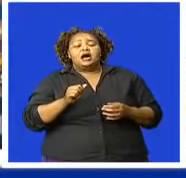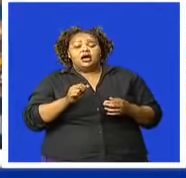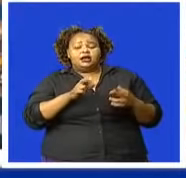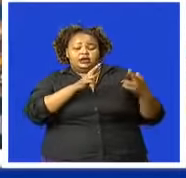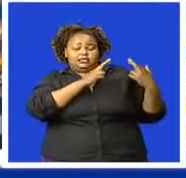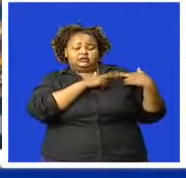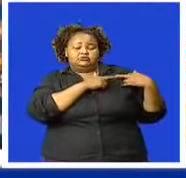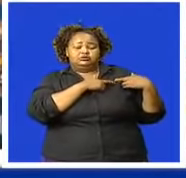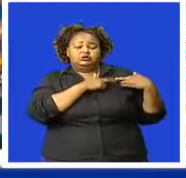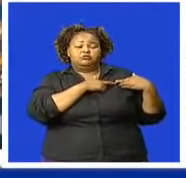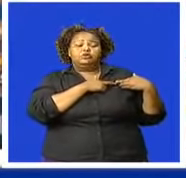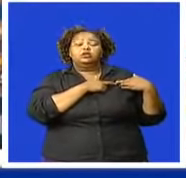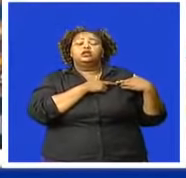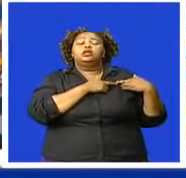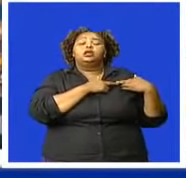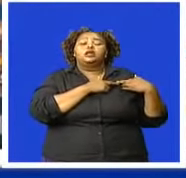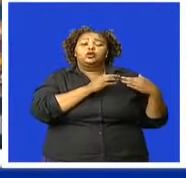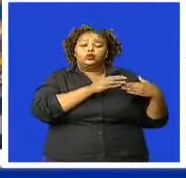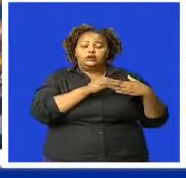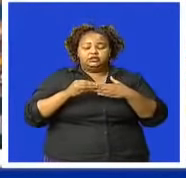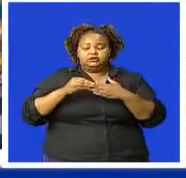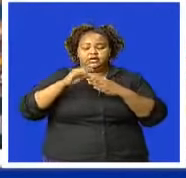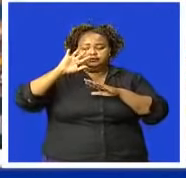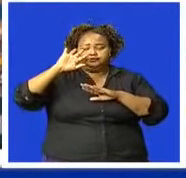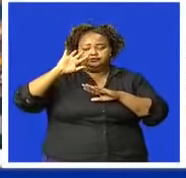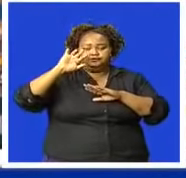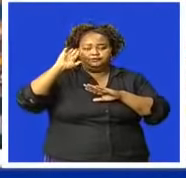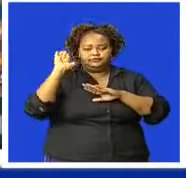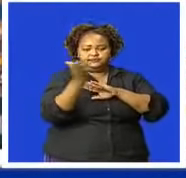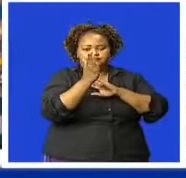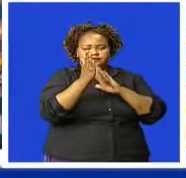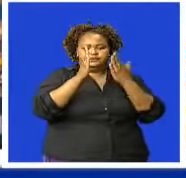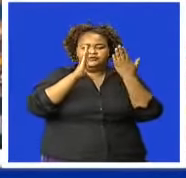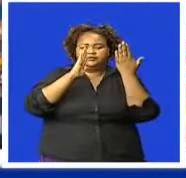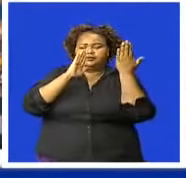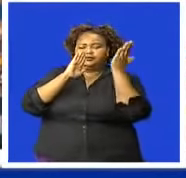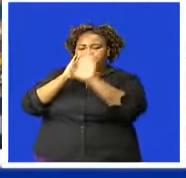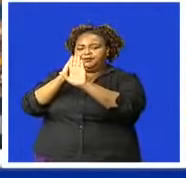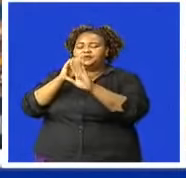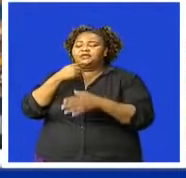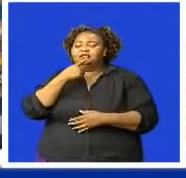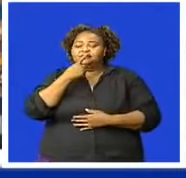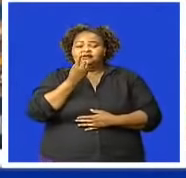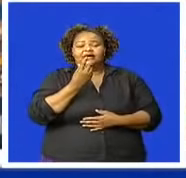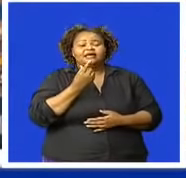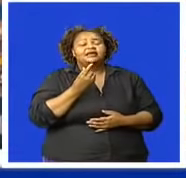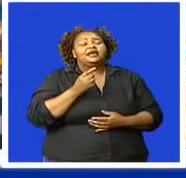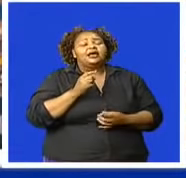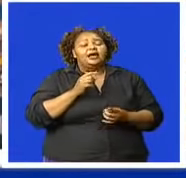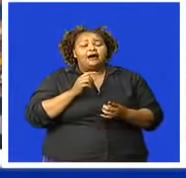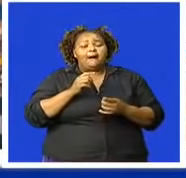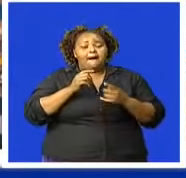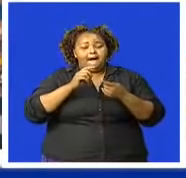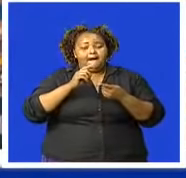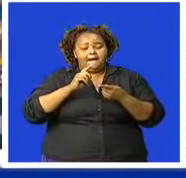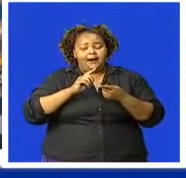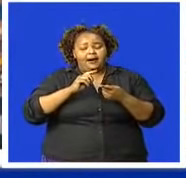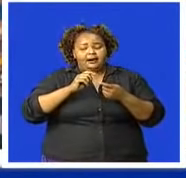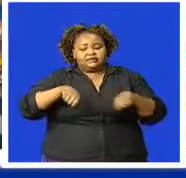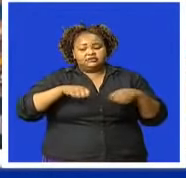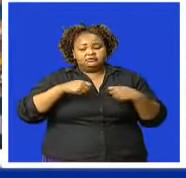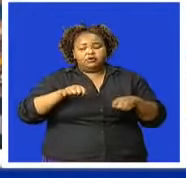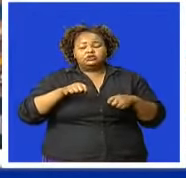Dlamini uthi umdlalo weTaekwondo sewuthole imvume ukuthi ube ingcenye yemidlalo yeRegion 5 ledlalwa